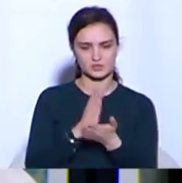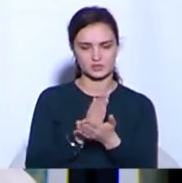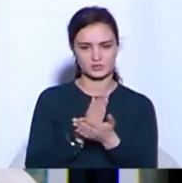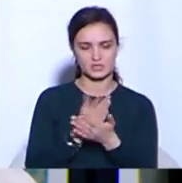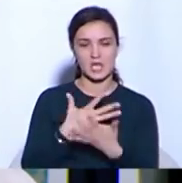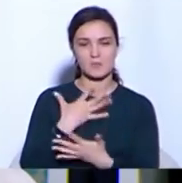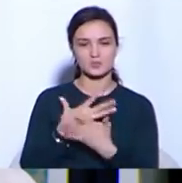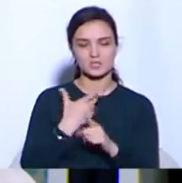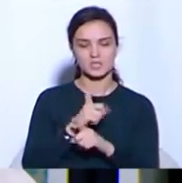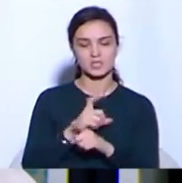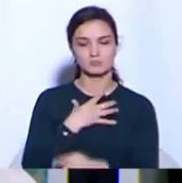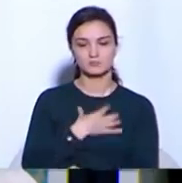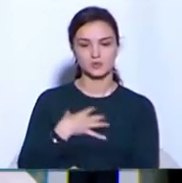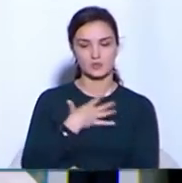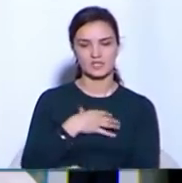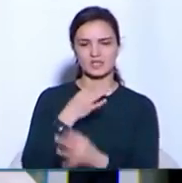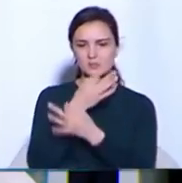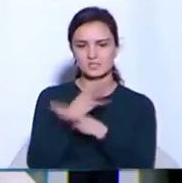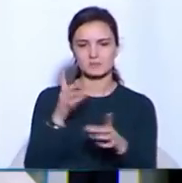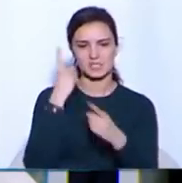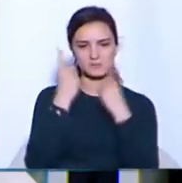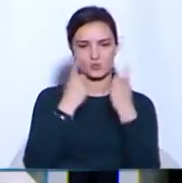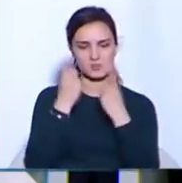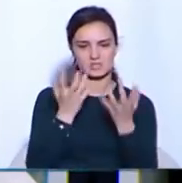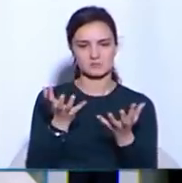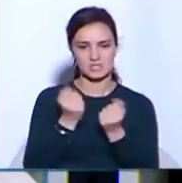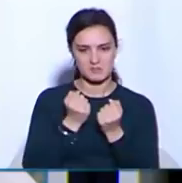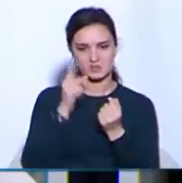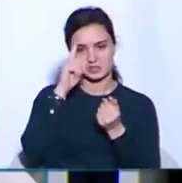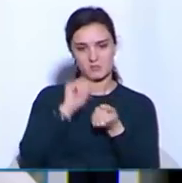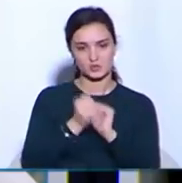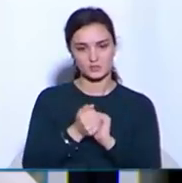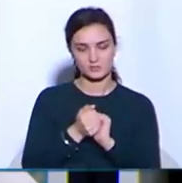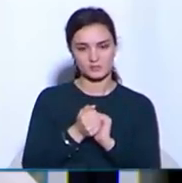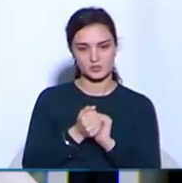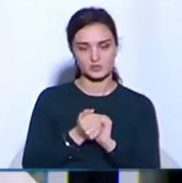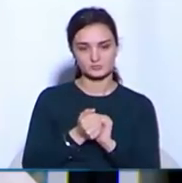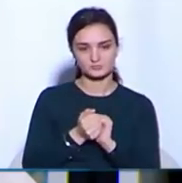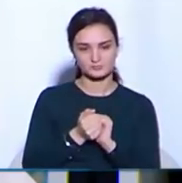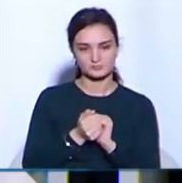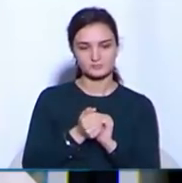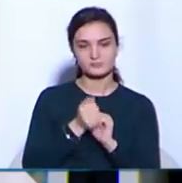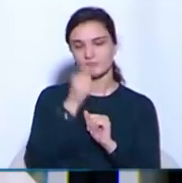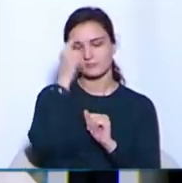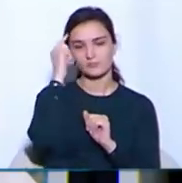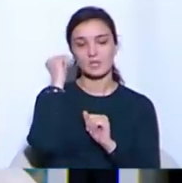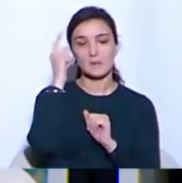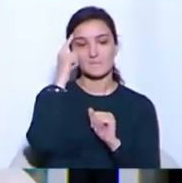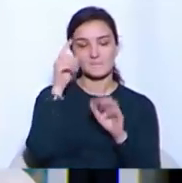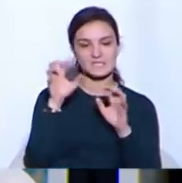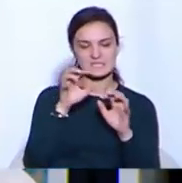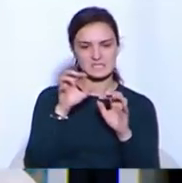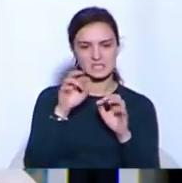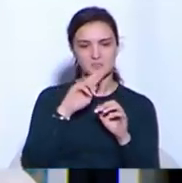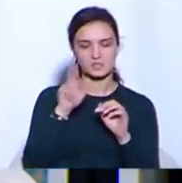ემოციას დიდი წვლილი აქვს ნებისმიერი ინფორმაციის გამტკიცებასა და დამახსოვრებაში. მეხსიერება და შთაბეჭდილებები გარემოზე